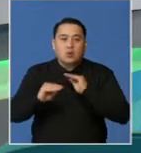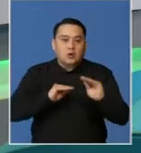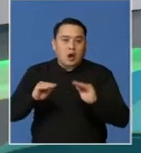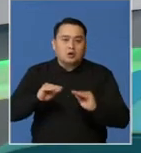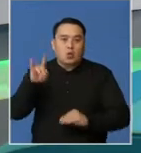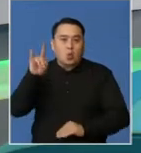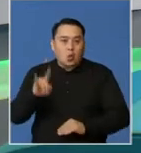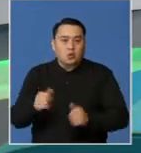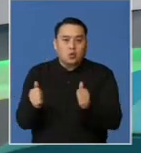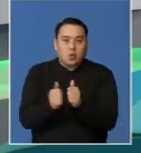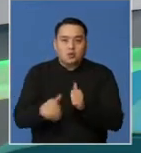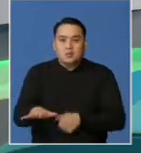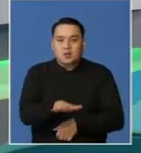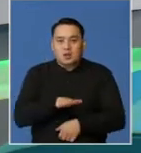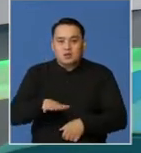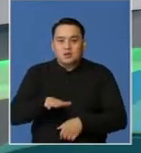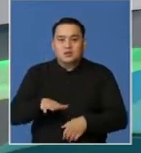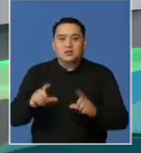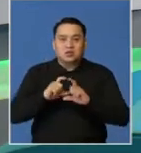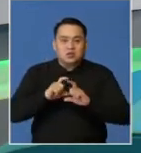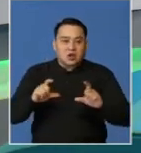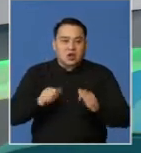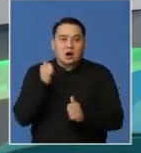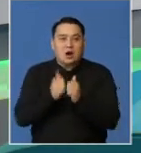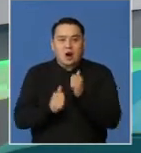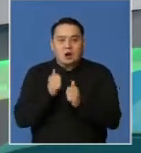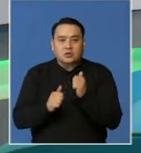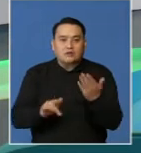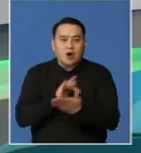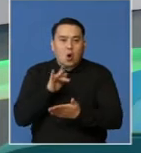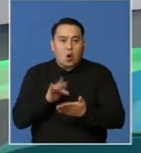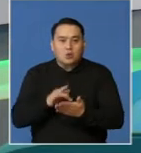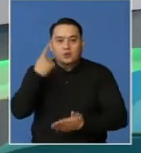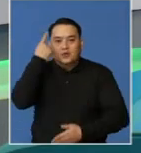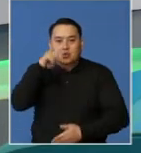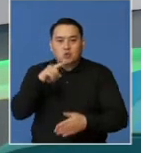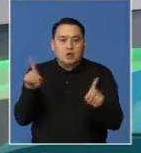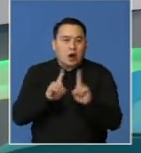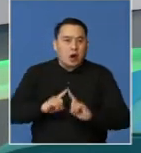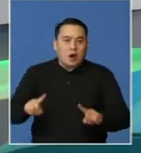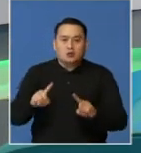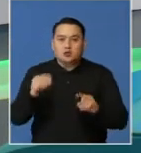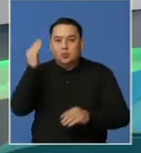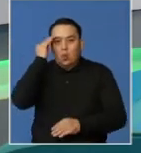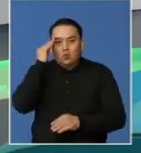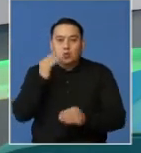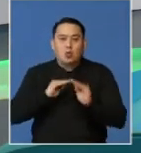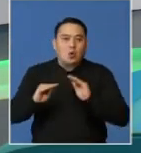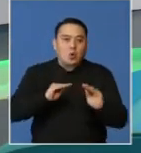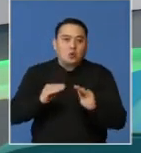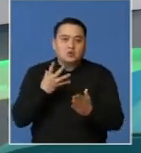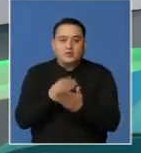окна, прилегающую территорию и фасады зданий. Каждый раз горожане придумывают оригинальные способы украсить